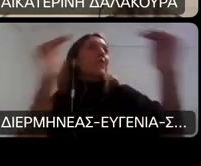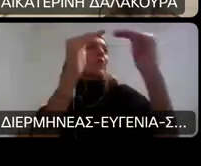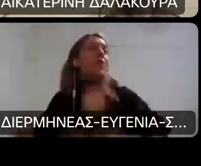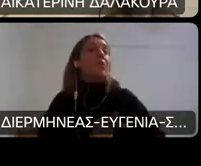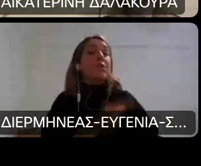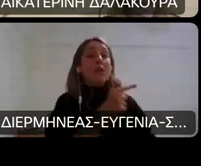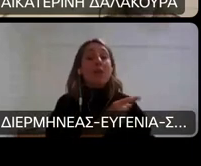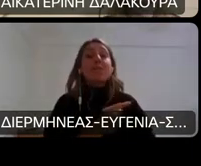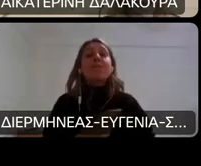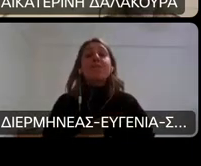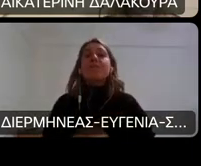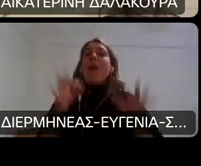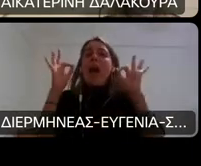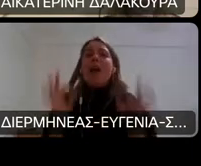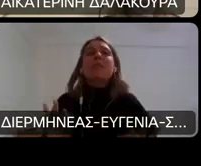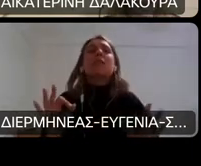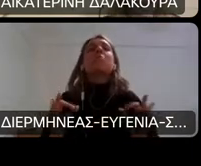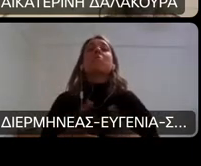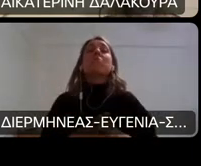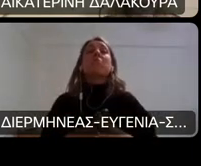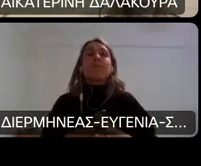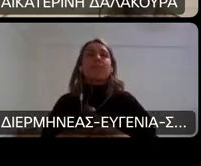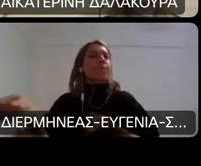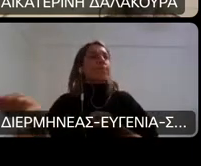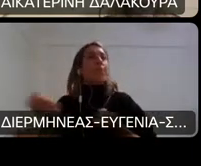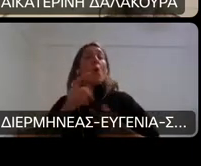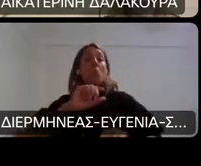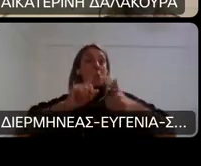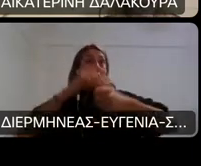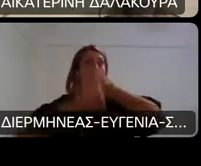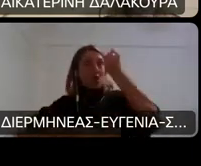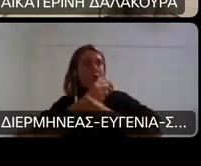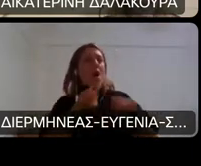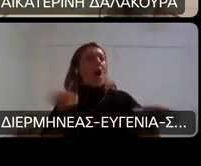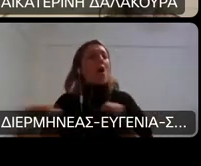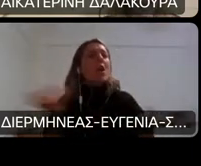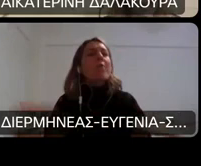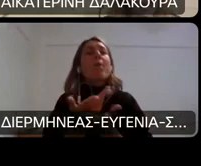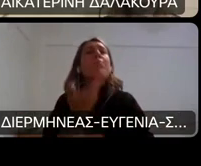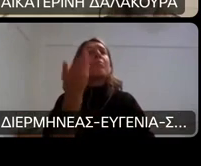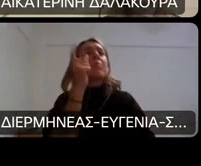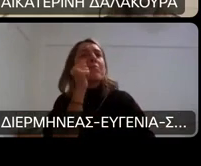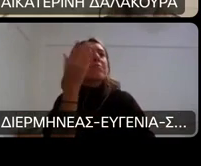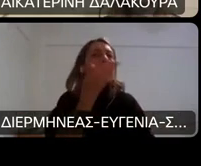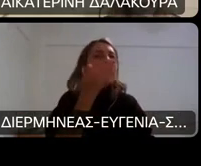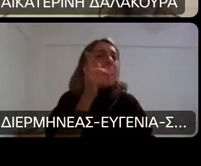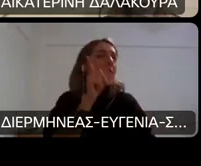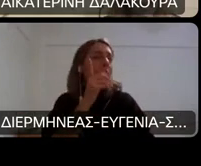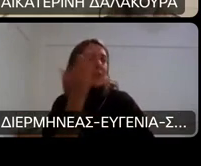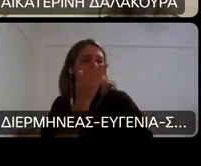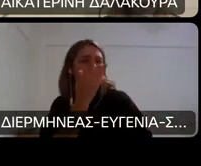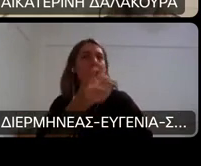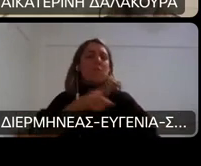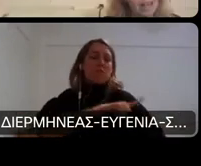κοινότητας. Έτσι δηλαδή, οργανώσαμε για παράδειγμα στην πρώτη χρονιά, επιλέξαμε φοιτητές, φοιτήτριες και διοικητικούς